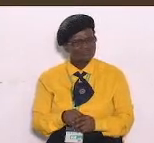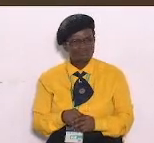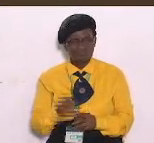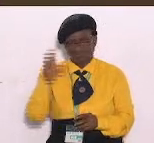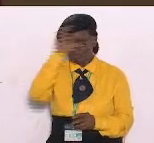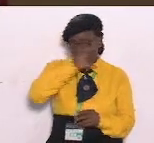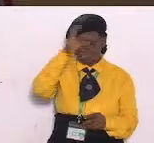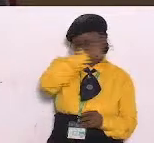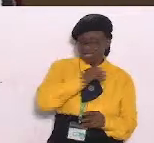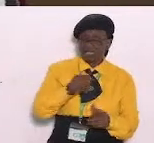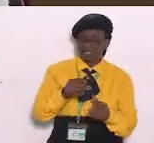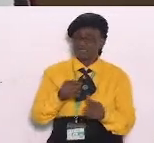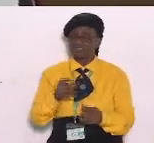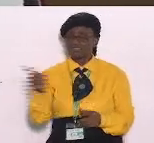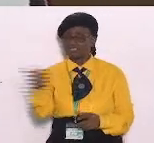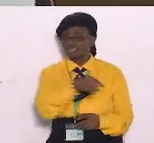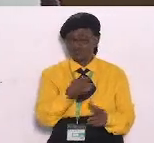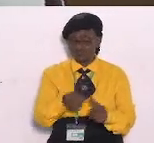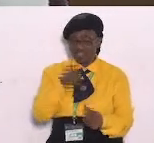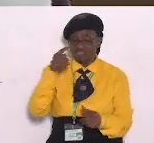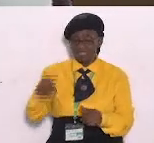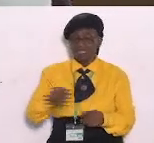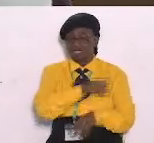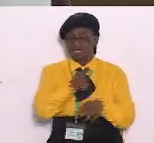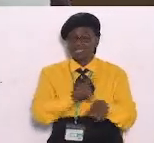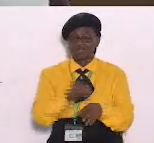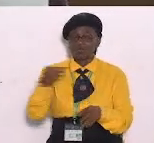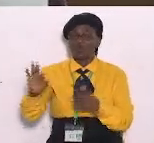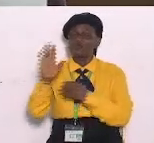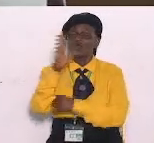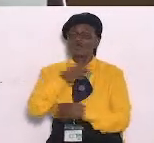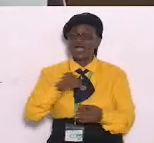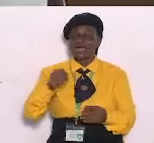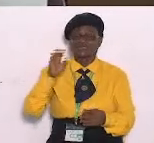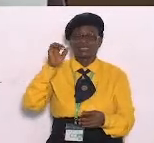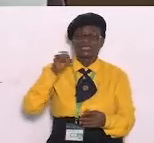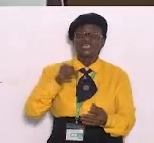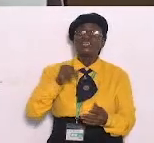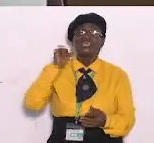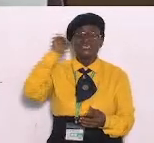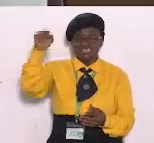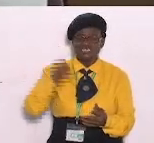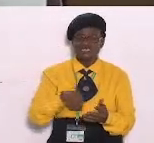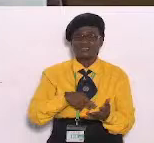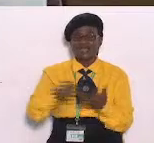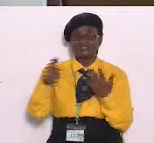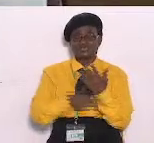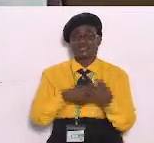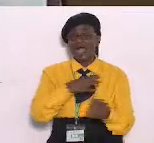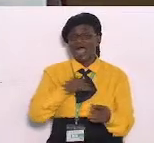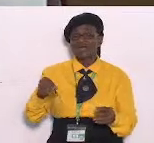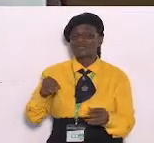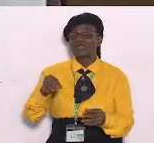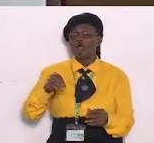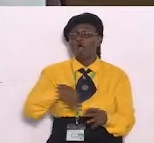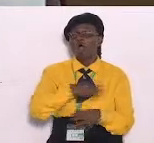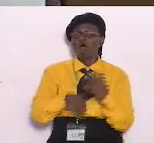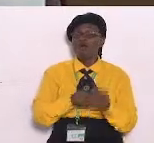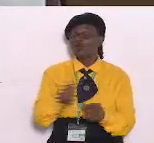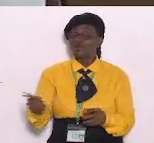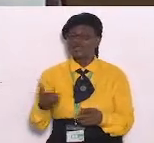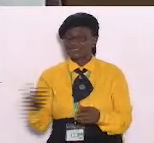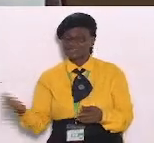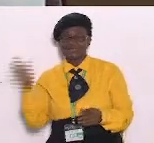aussi cherche premièrement le royaume des cieux et sa justice et